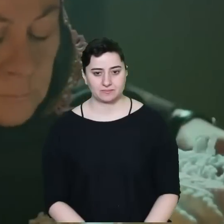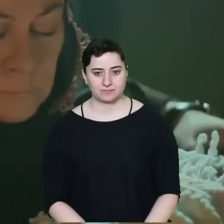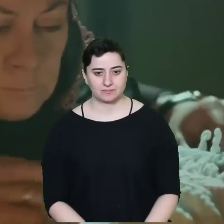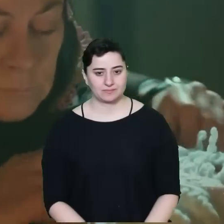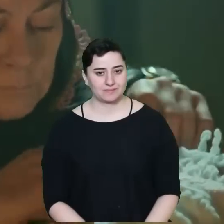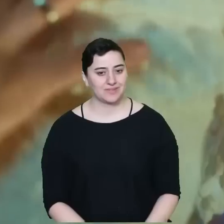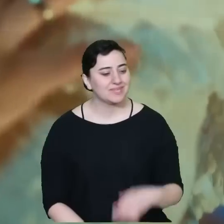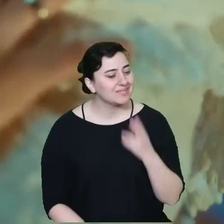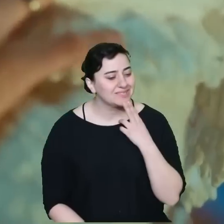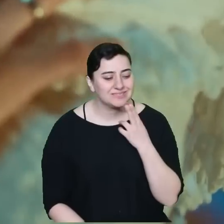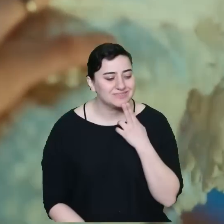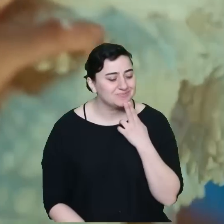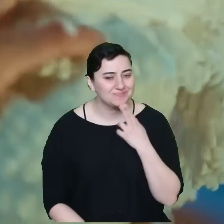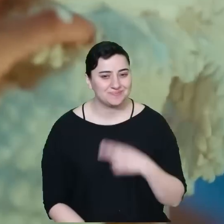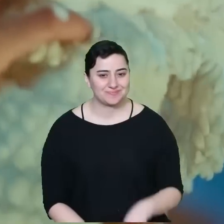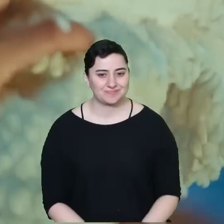Kızım.